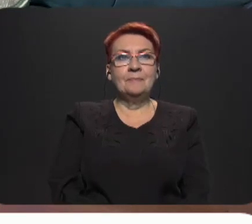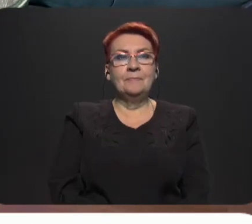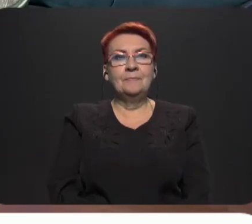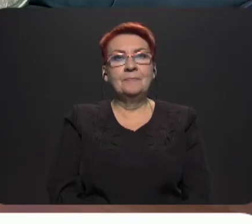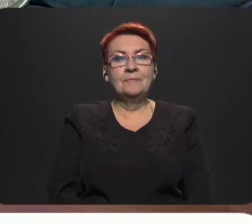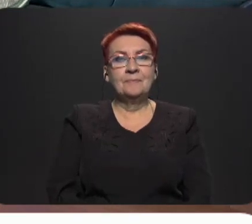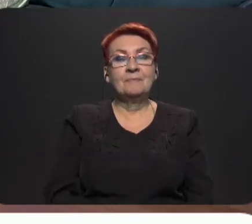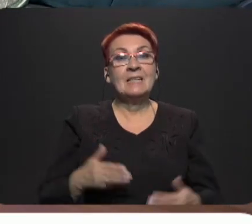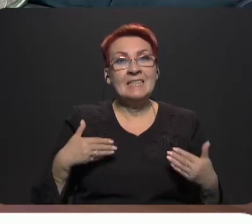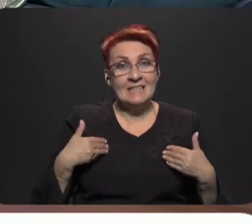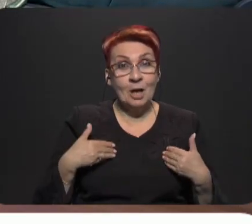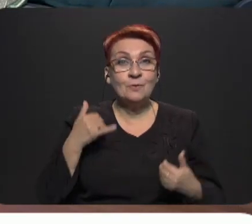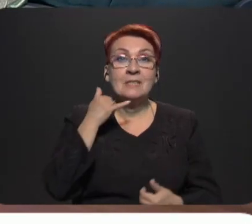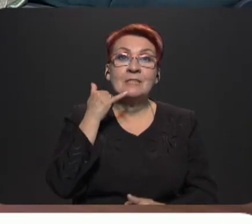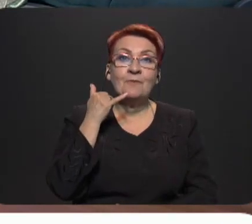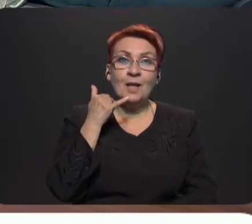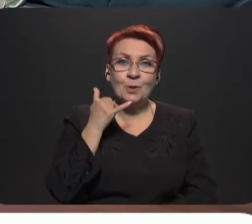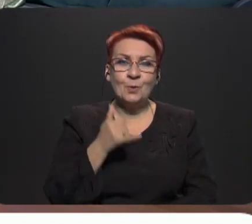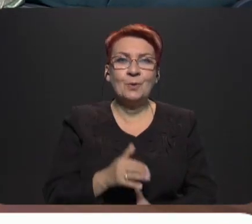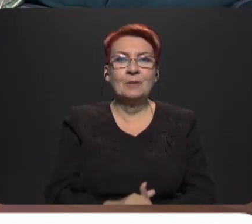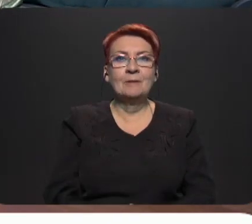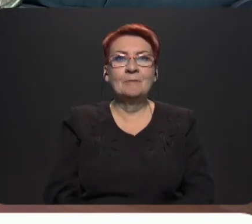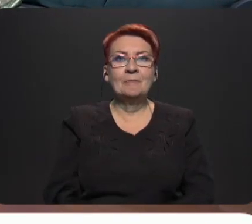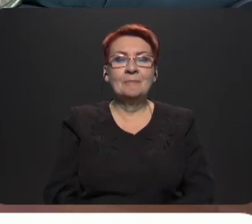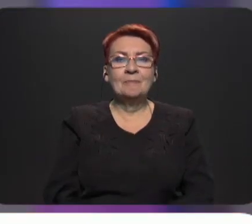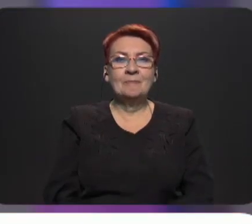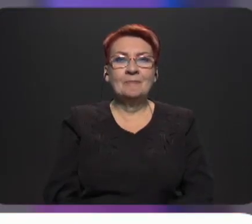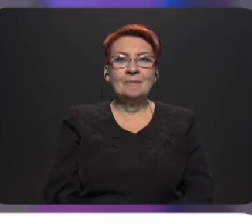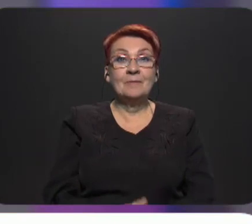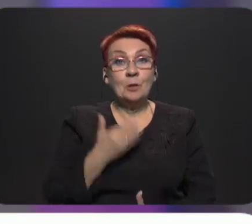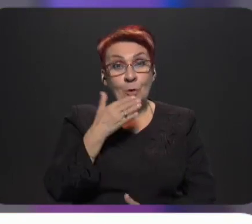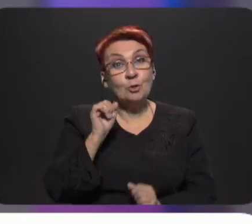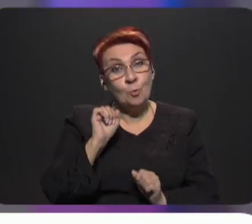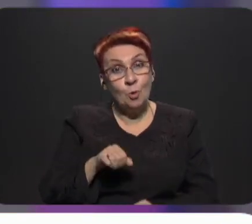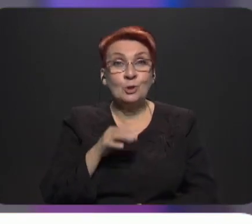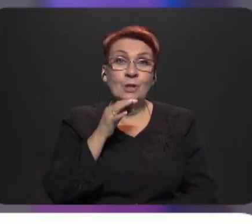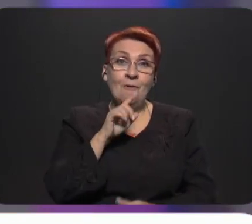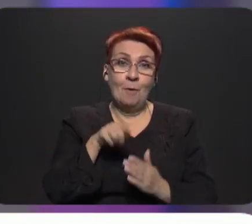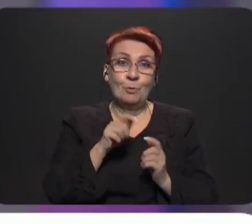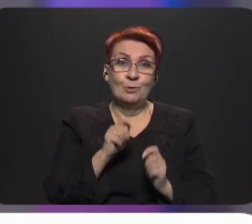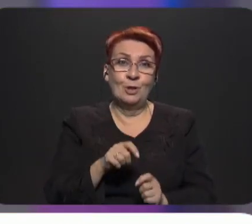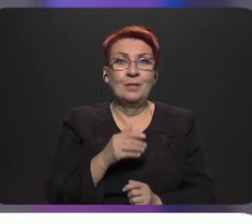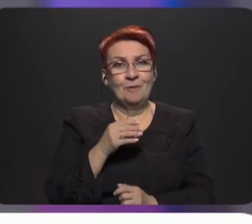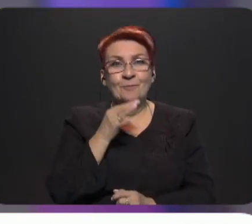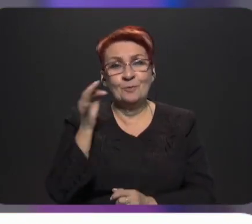Алло. Здравствуйте. Алло, я могу говорить, да? Можете, конечно, говорить, алло. Пожалуйста.